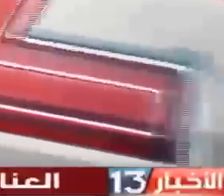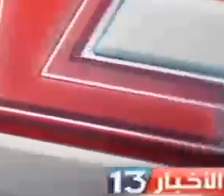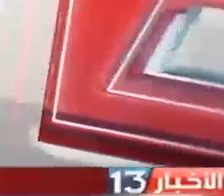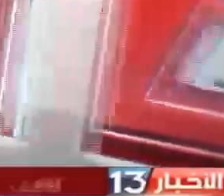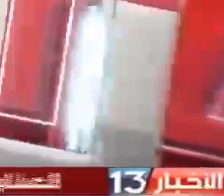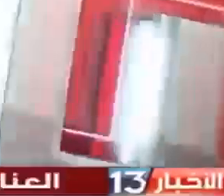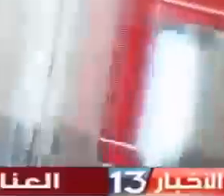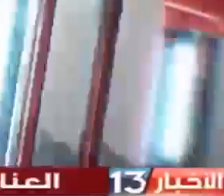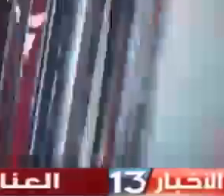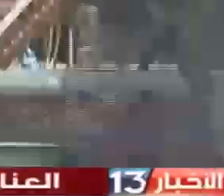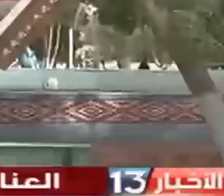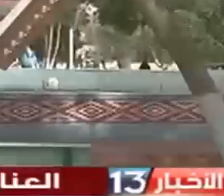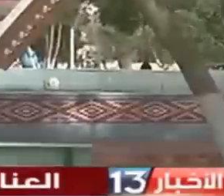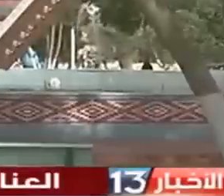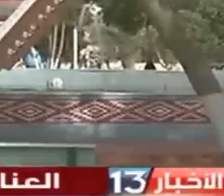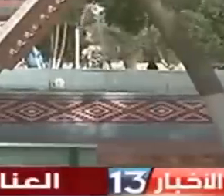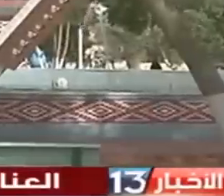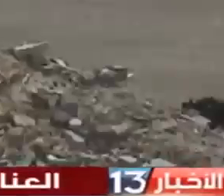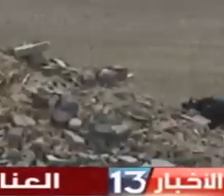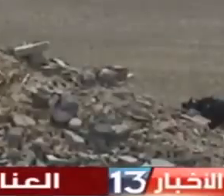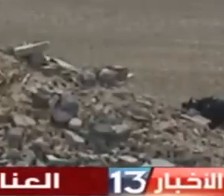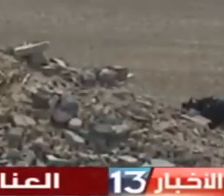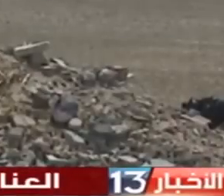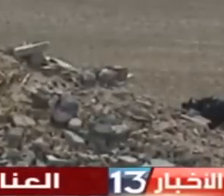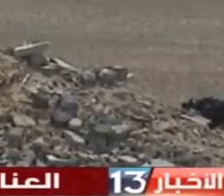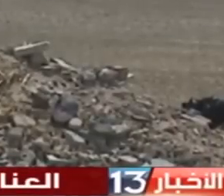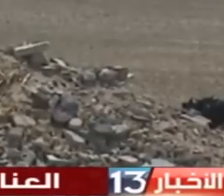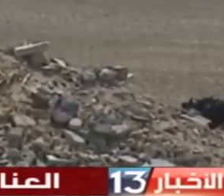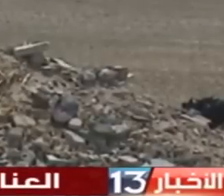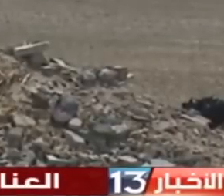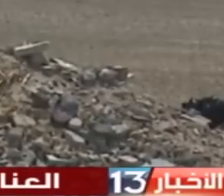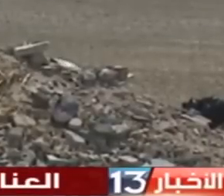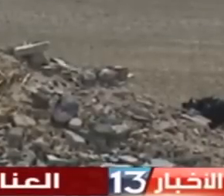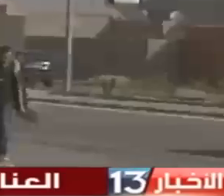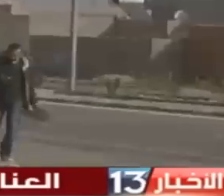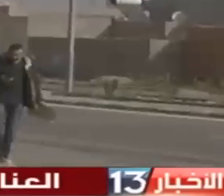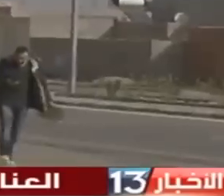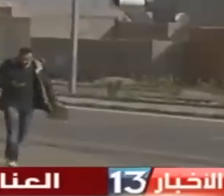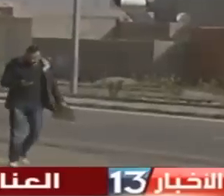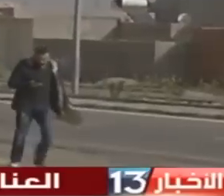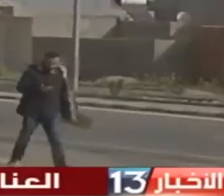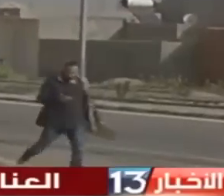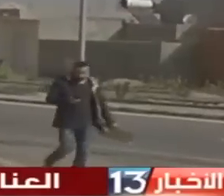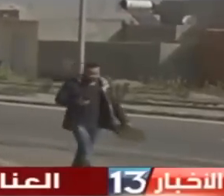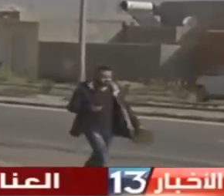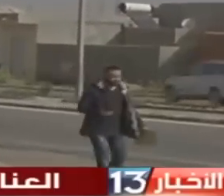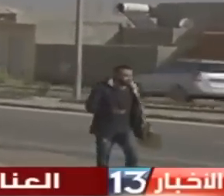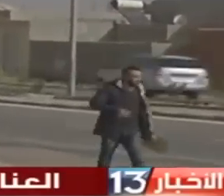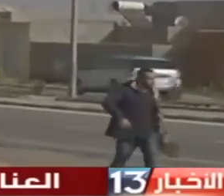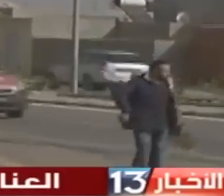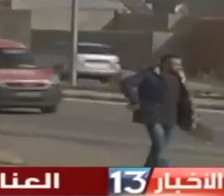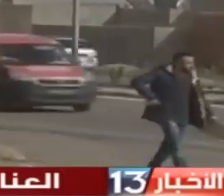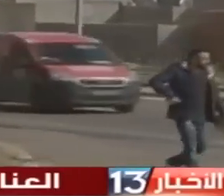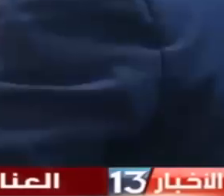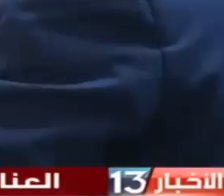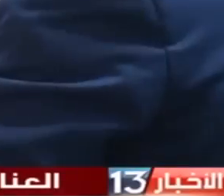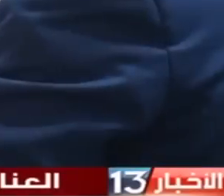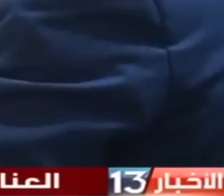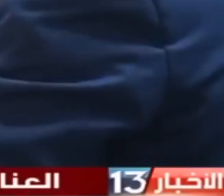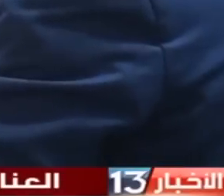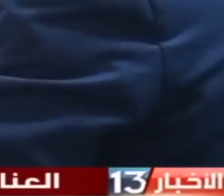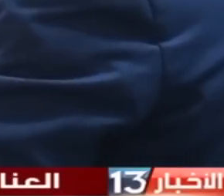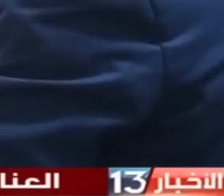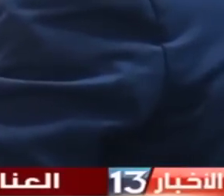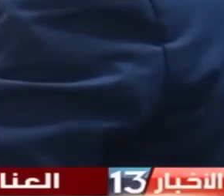لقاءات تشاركيه بين وزاره البيئه وعدد من الجمعيات والهدف ارسال اليات المساهمه في الحفاظ على